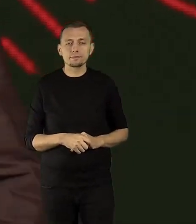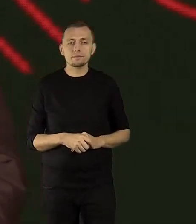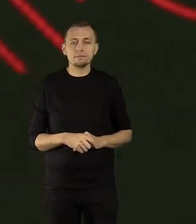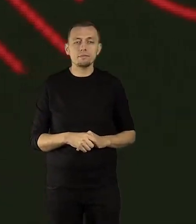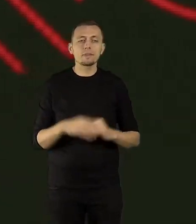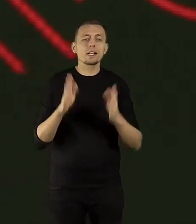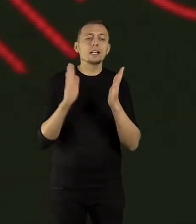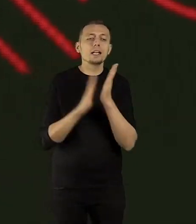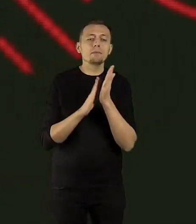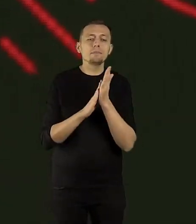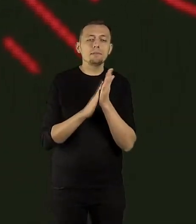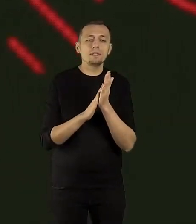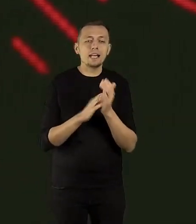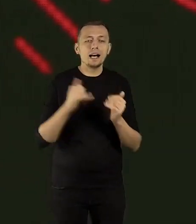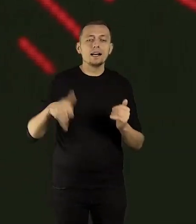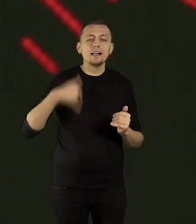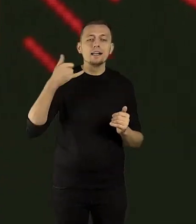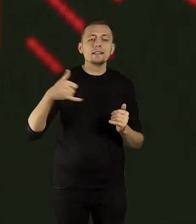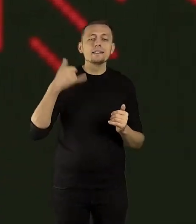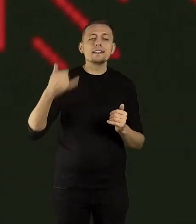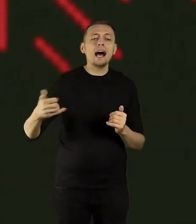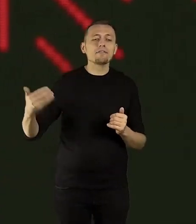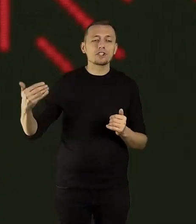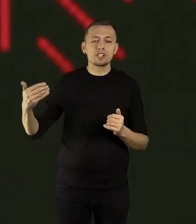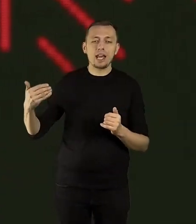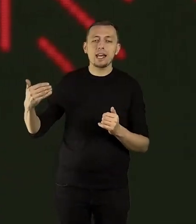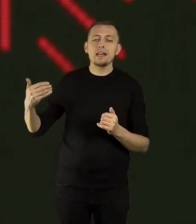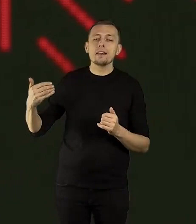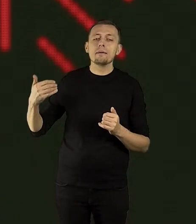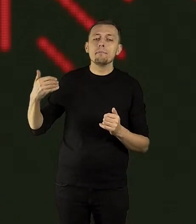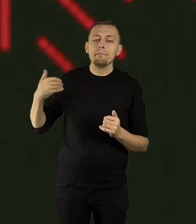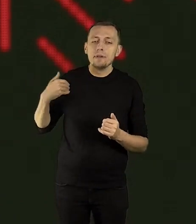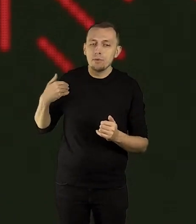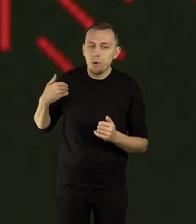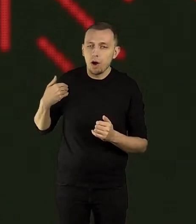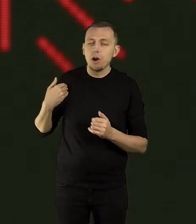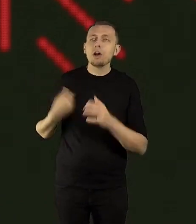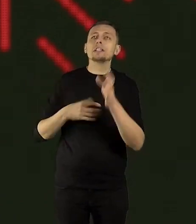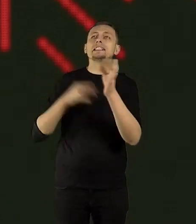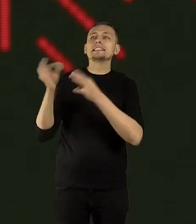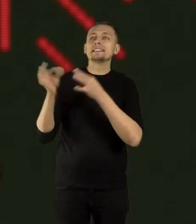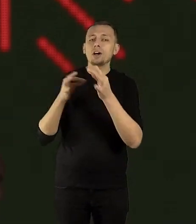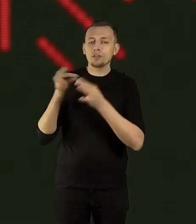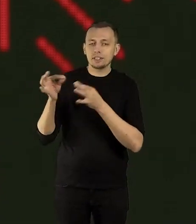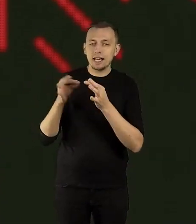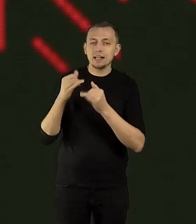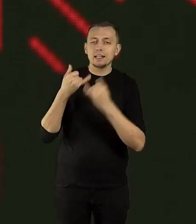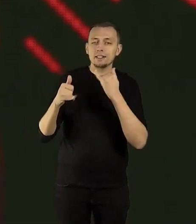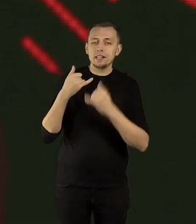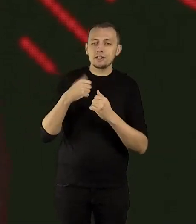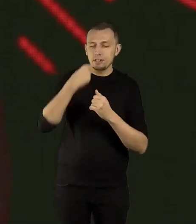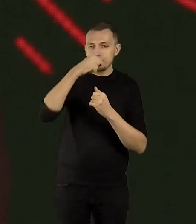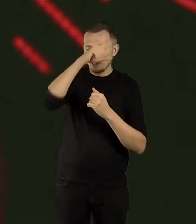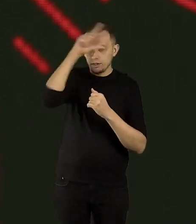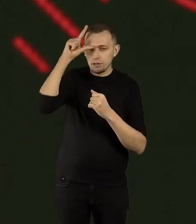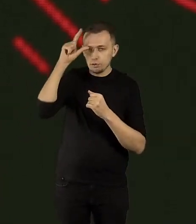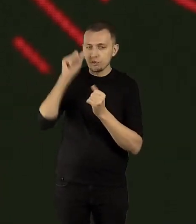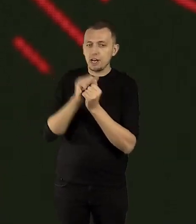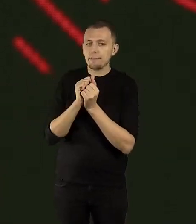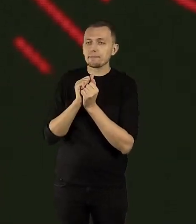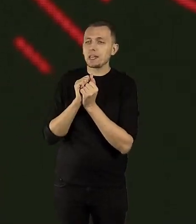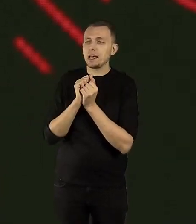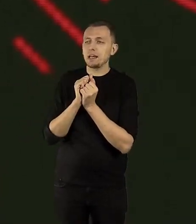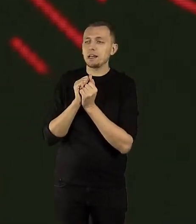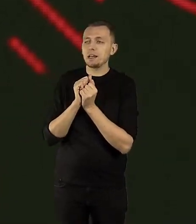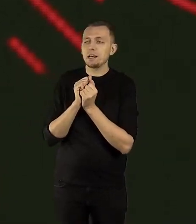poziomie. W dowolnej kulturze zazwyczaj, choć nie zawsze, Kościół zaczynał się od ludzi ubogich.